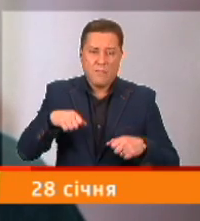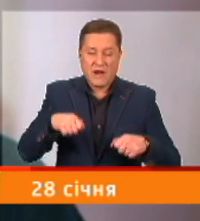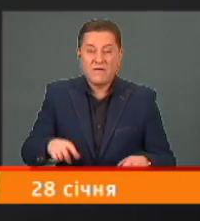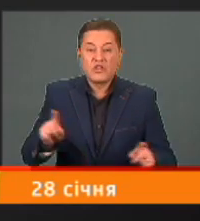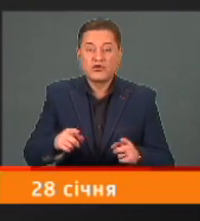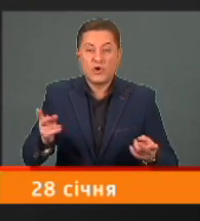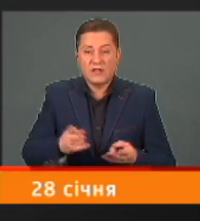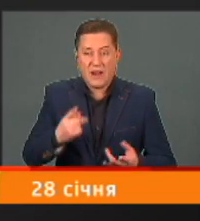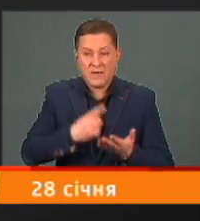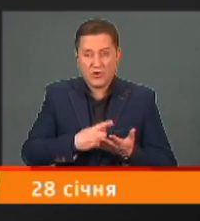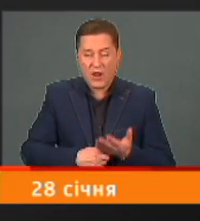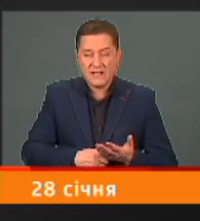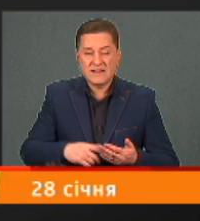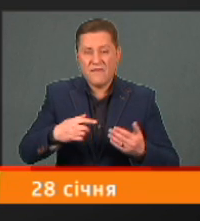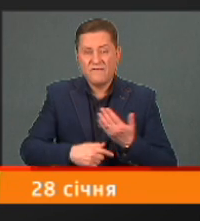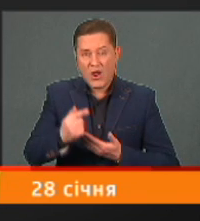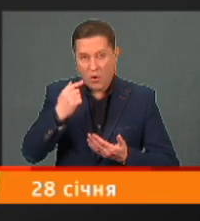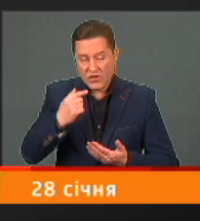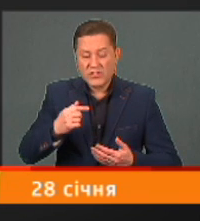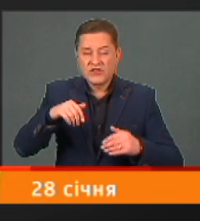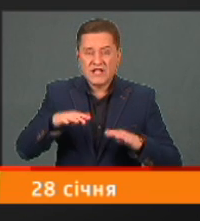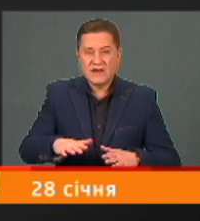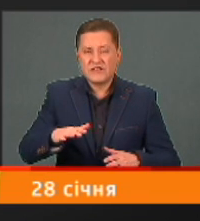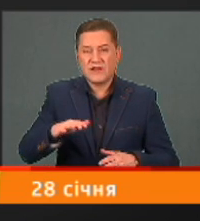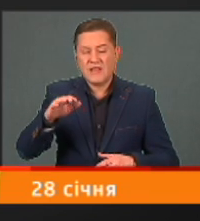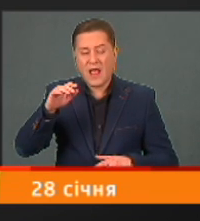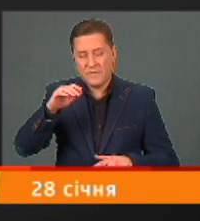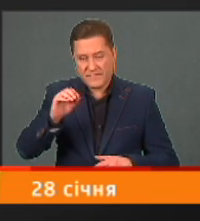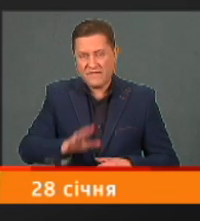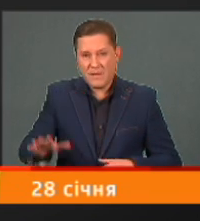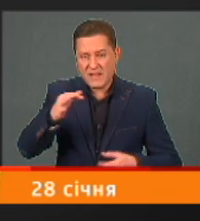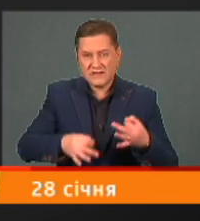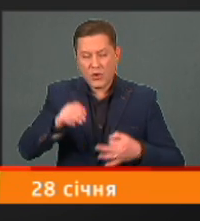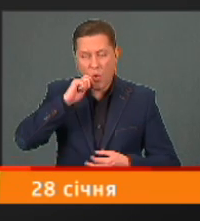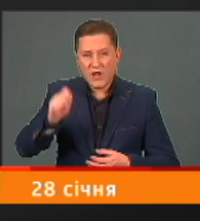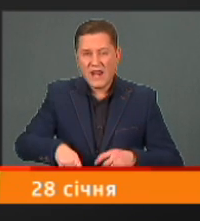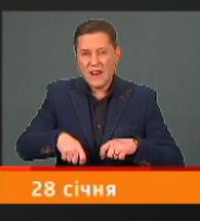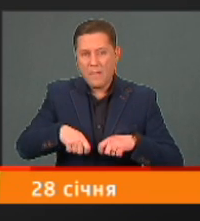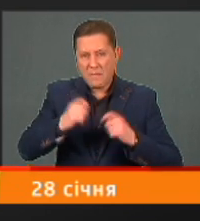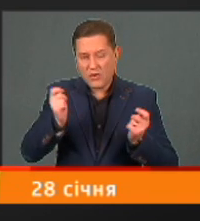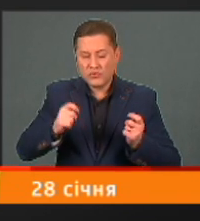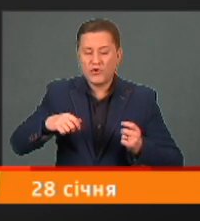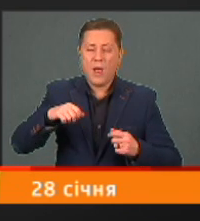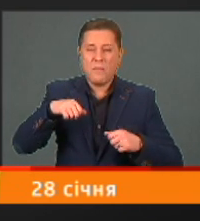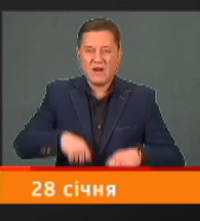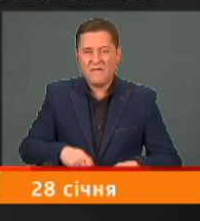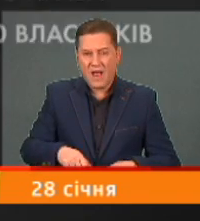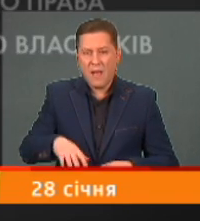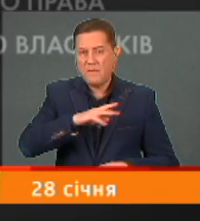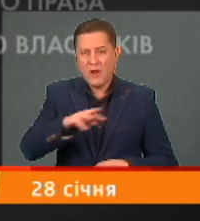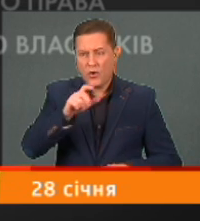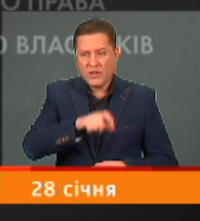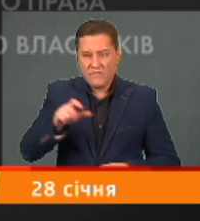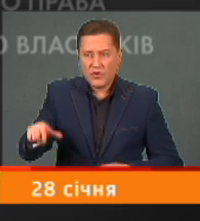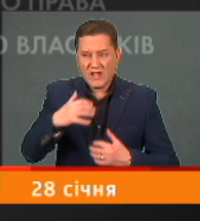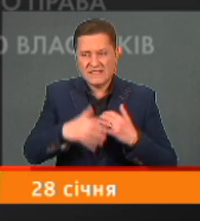люди добрі? Виходячи з рішення ЄСПЛ, Україна так само порушує права 7 мільйонів власників наділів. Середній